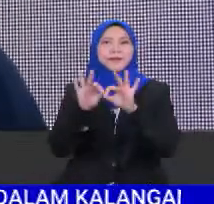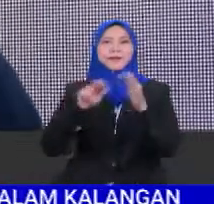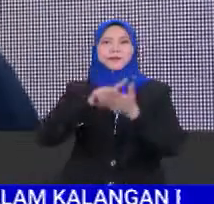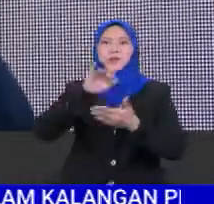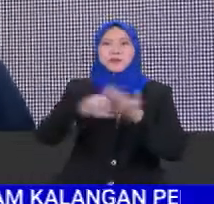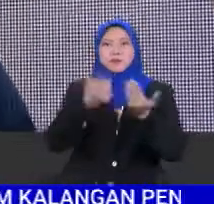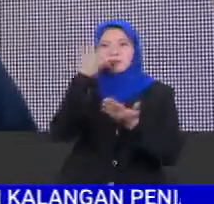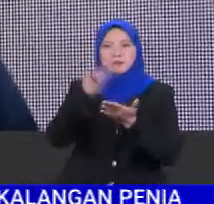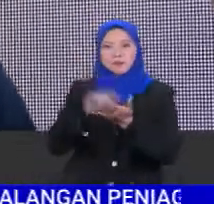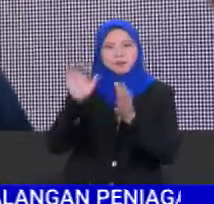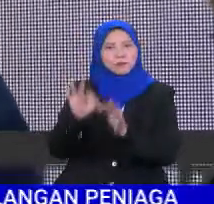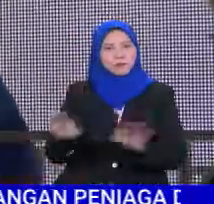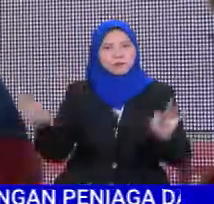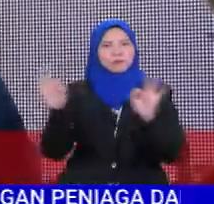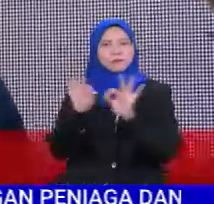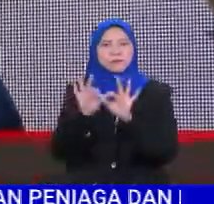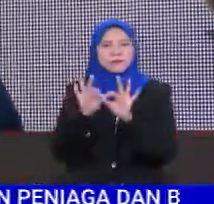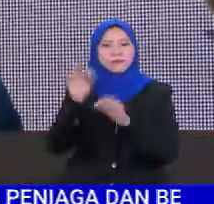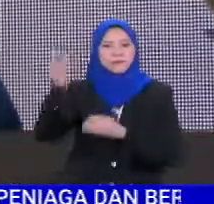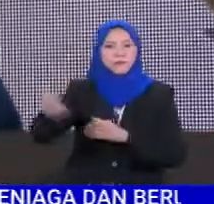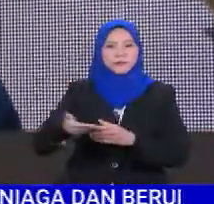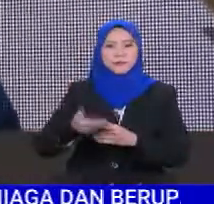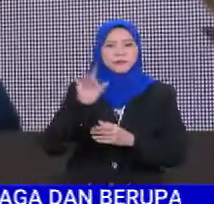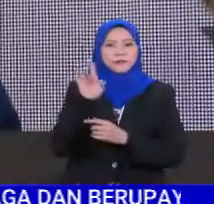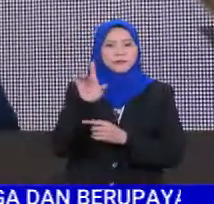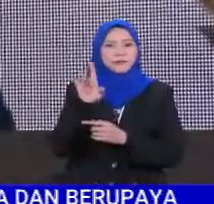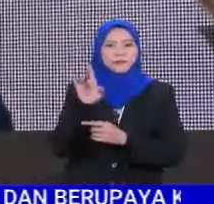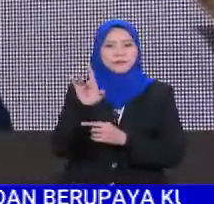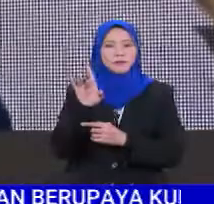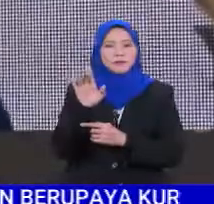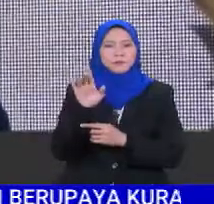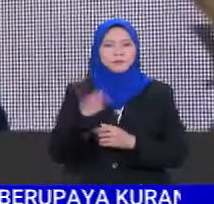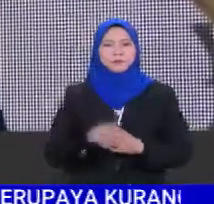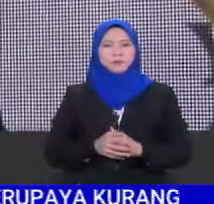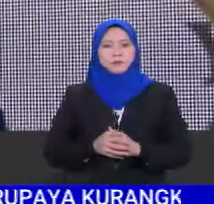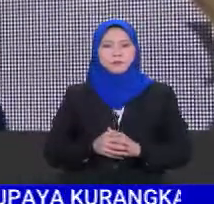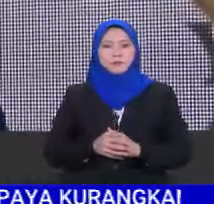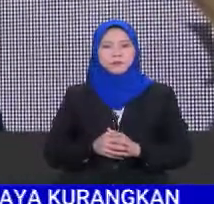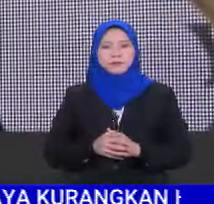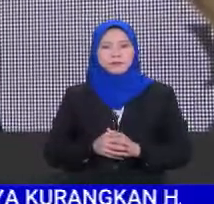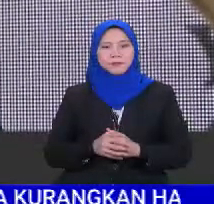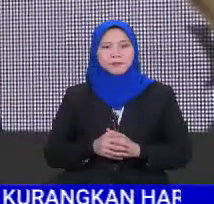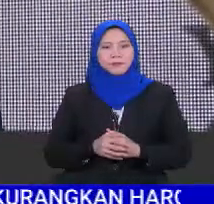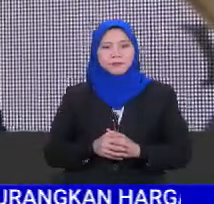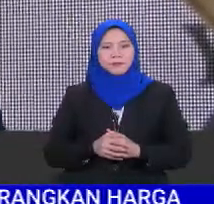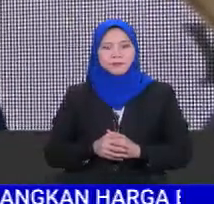reason why we invited, and inshallah we invite again probably a month